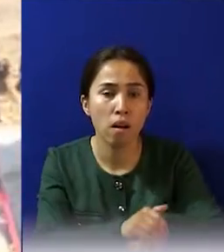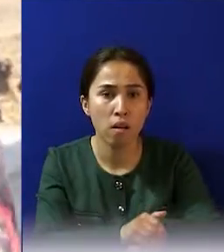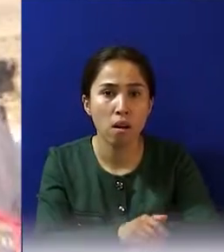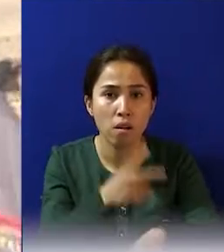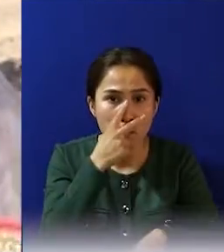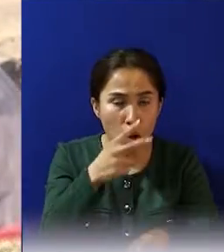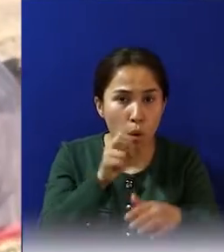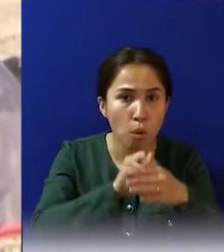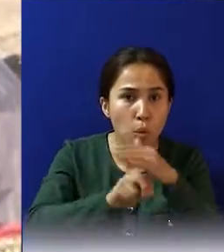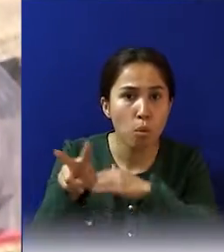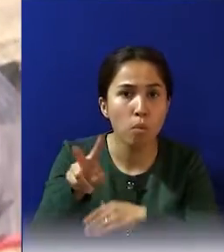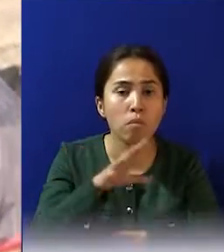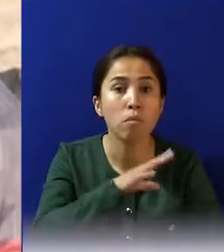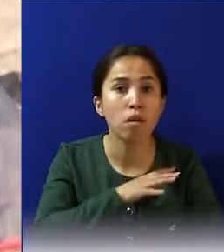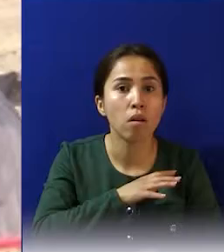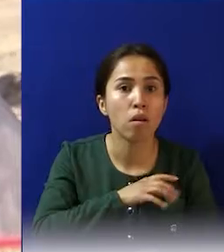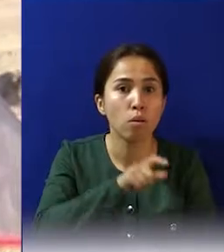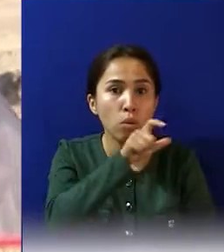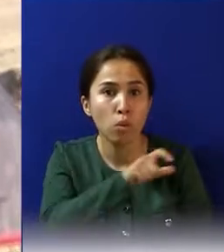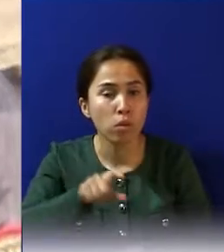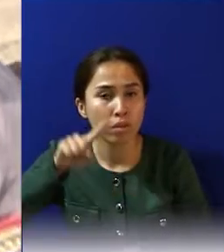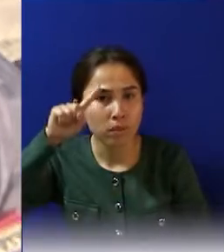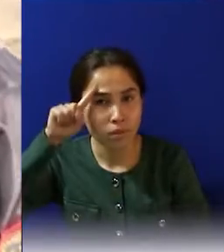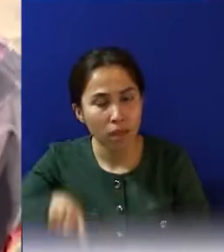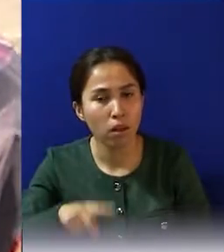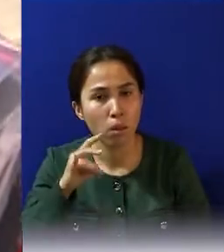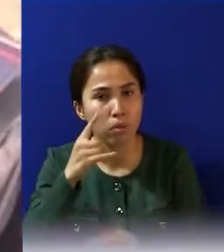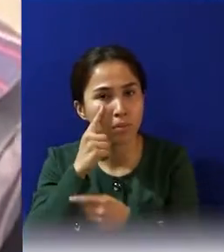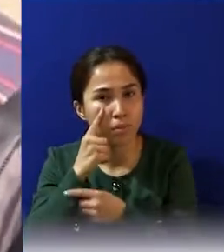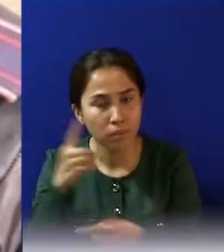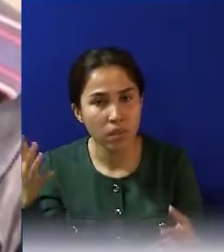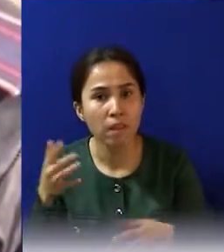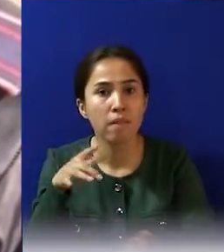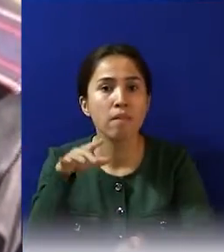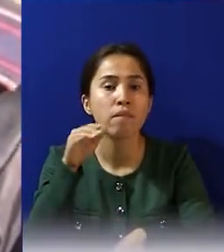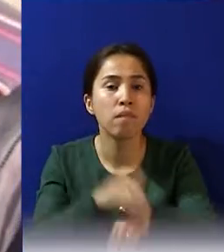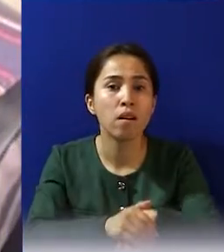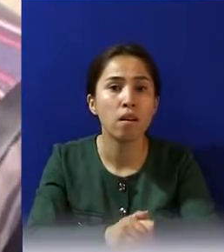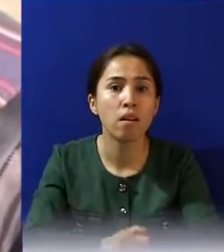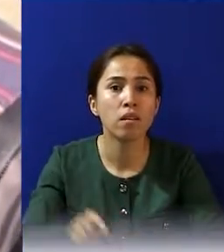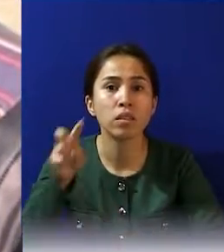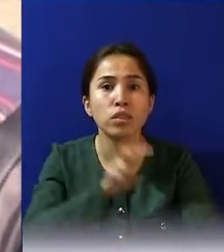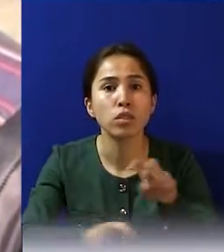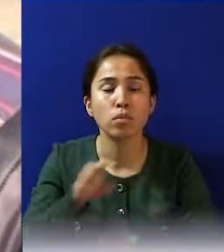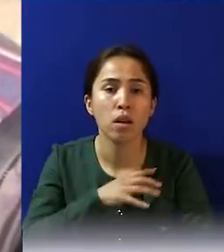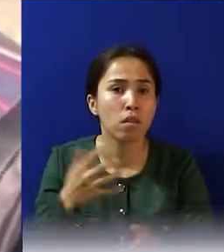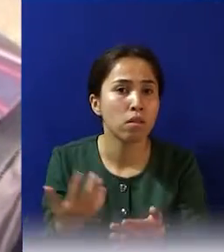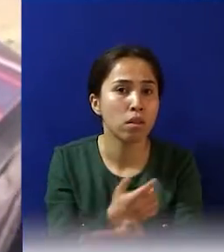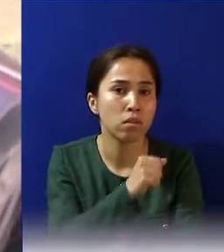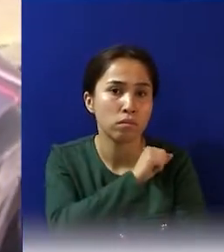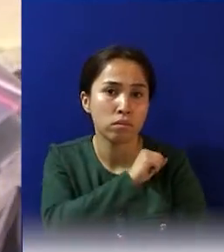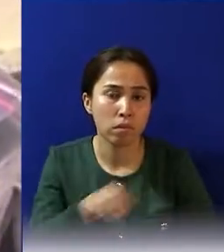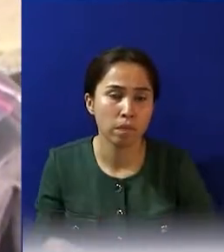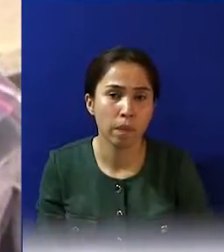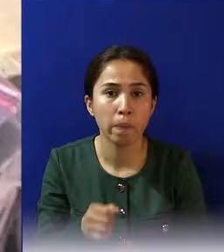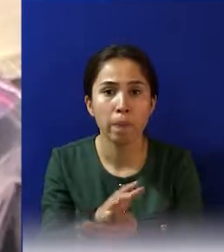убегают. Местные жители знают эту дорогу наизусть. Однако чаще всего встречаются факты, когда найти по горячим следам не удается. В этом случае